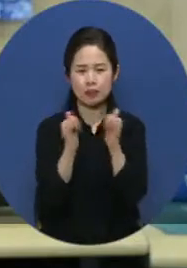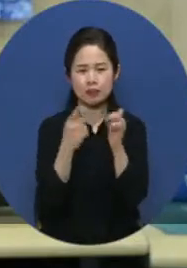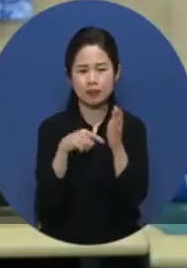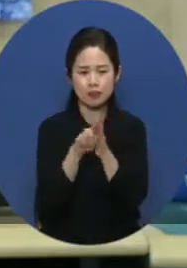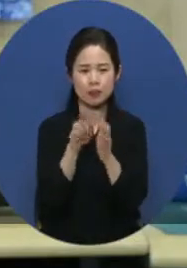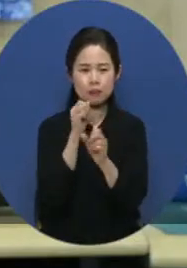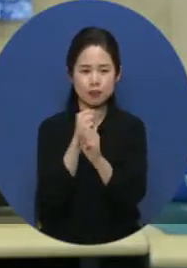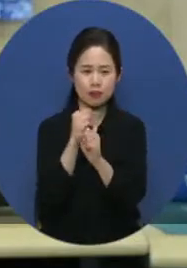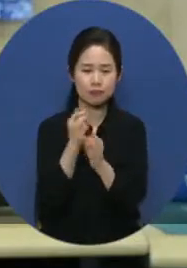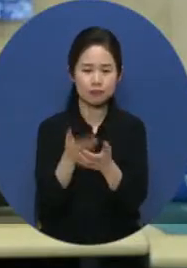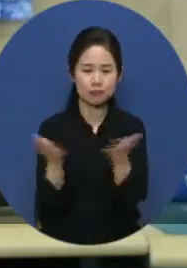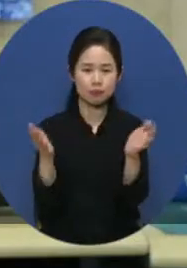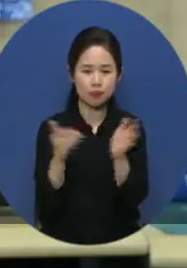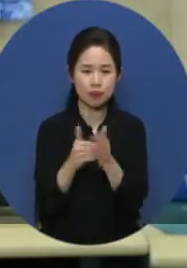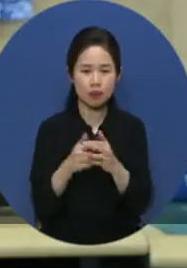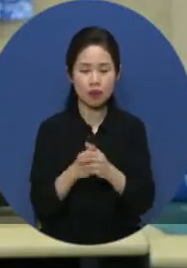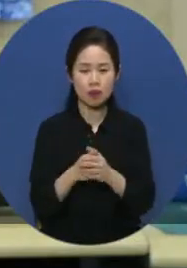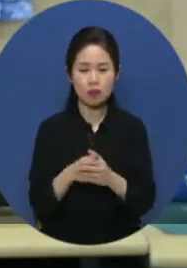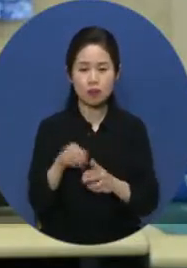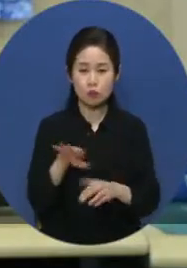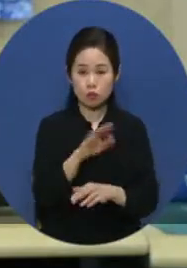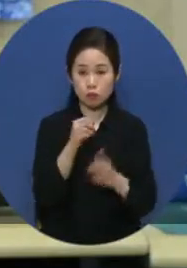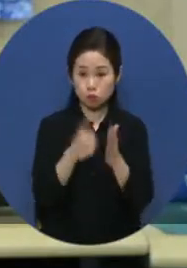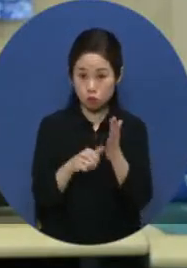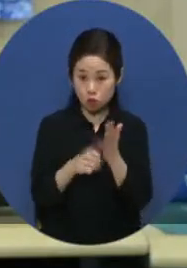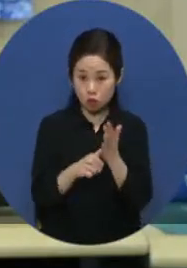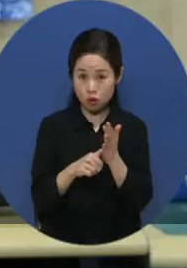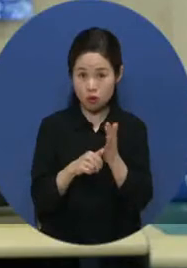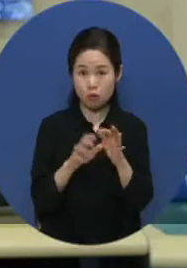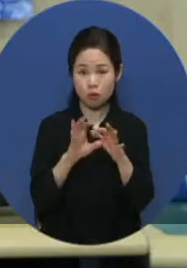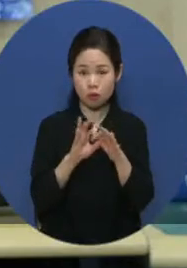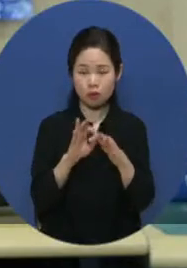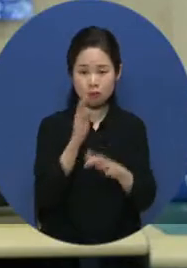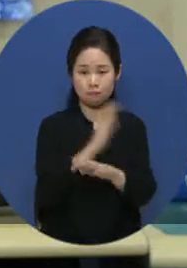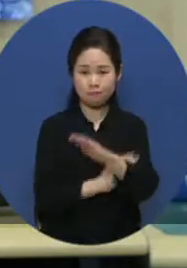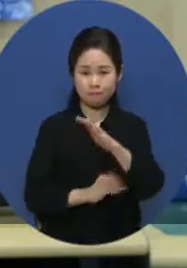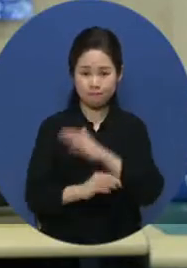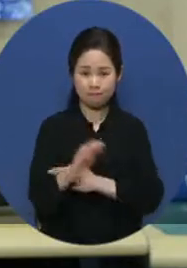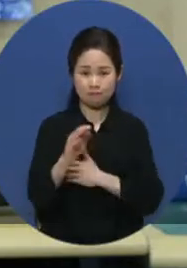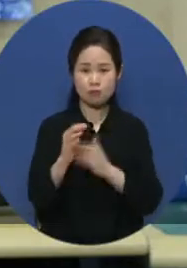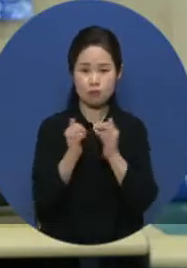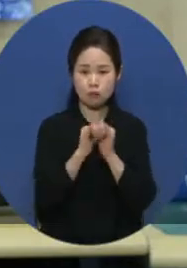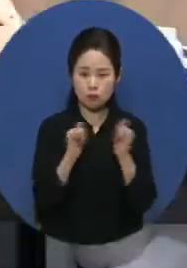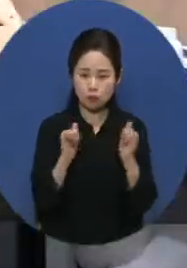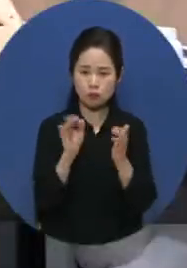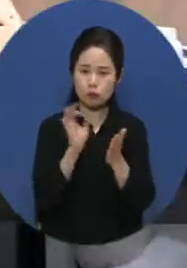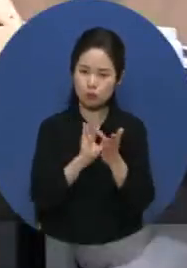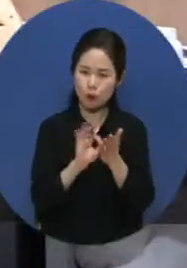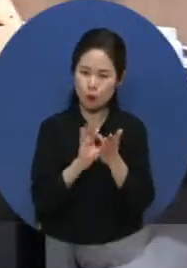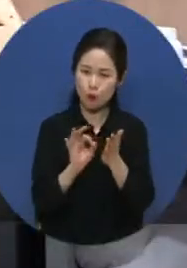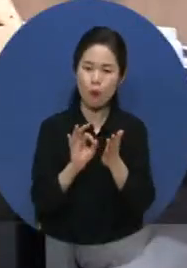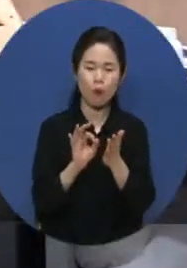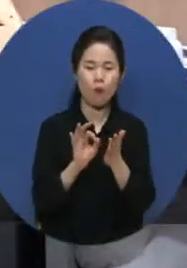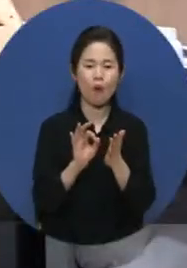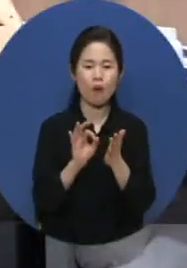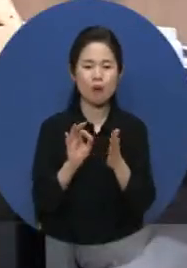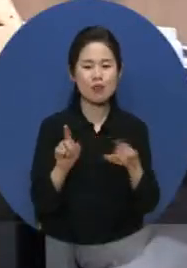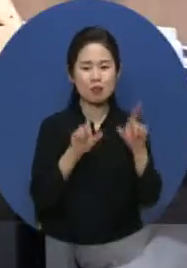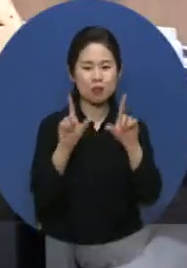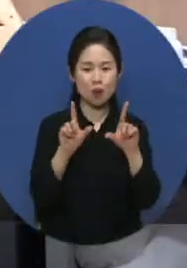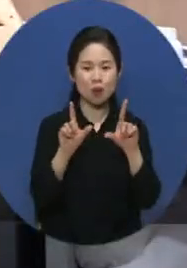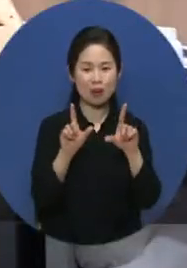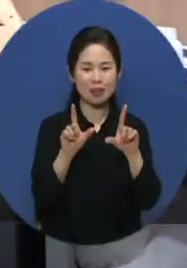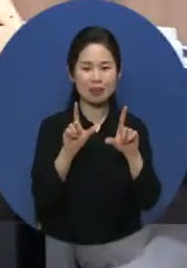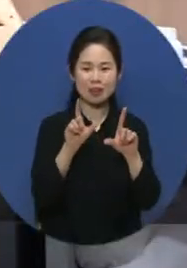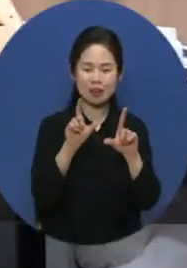삶이 많이 나아질 수 있다는 건 확인을 많이 했습니다. 일단 양손이 아무것도 없을 때는 할 수 있는 게 매우 제한적인데, 양손에 의수가 생기고 나서는 한